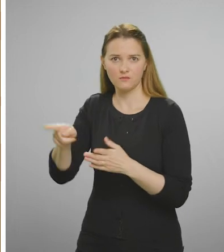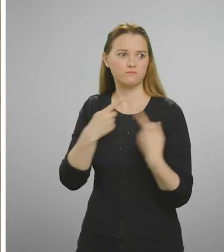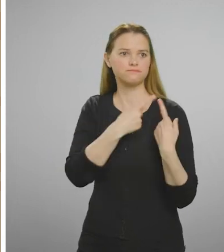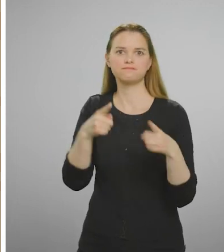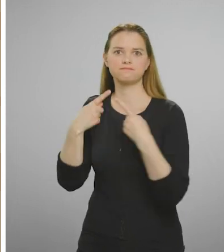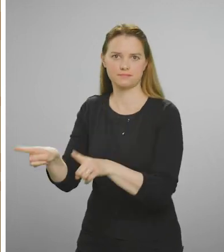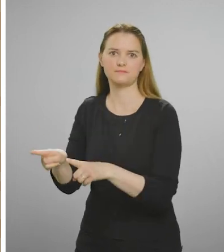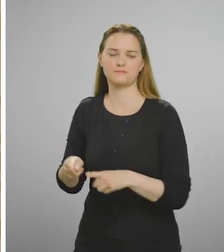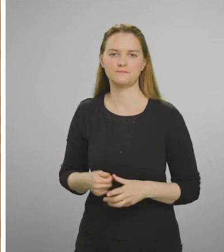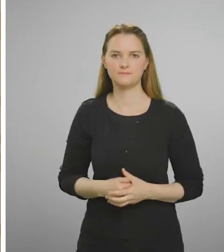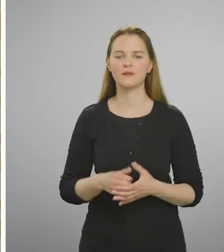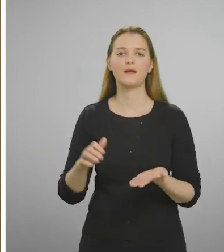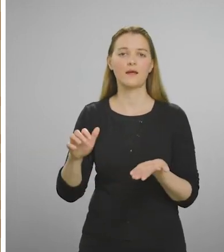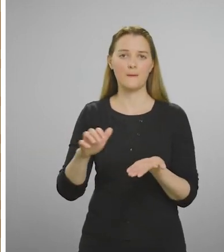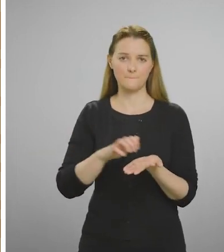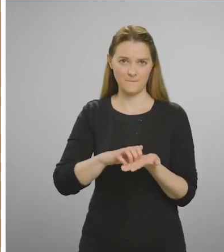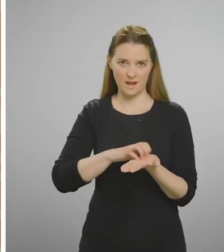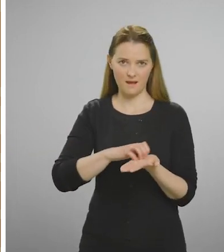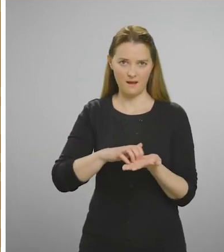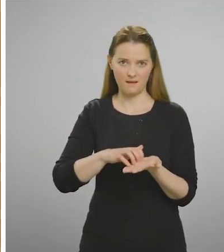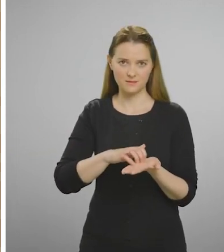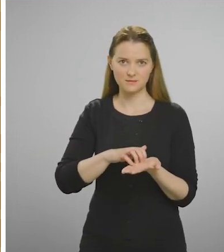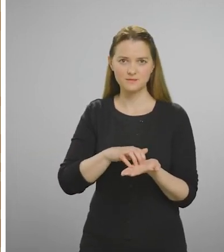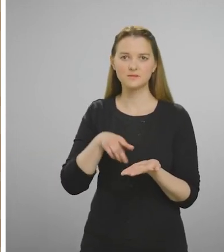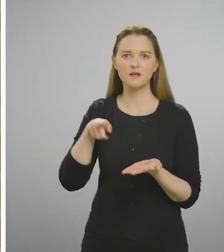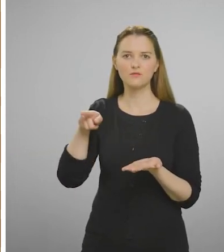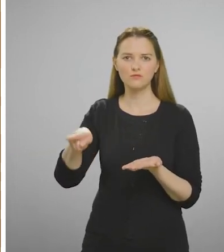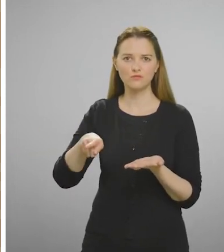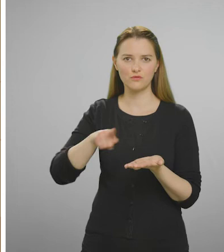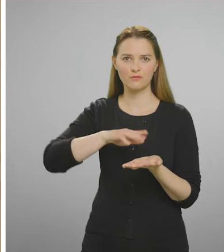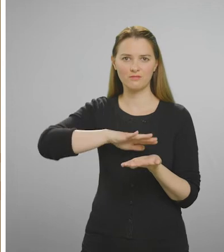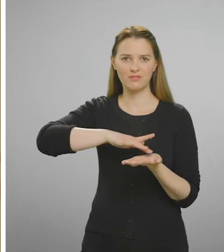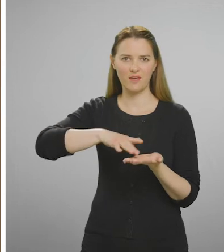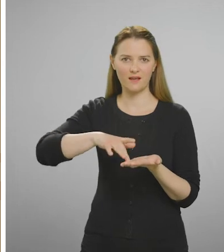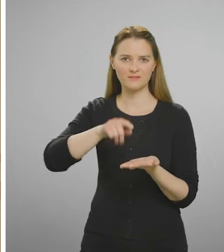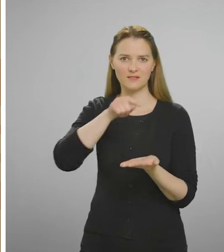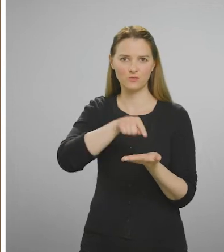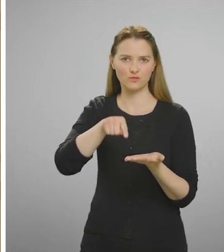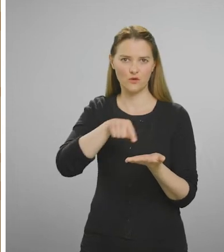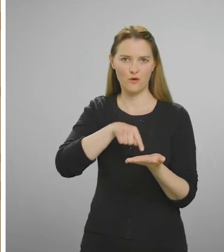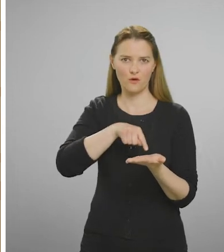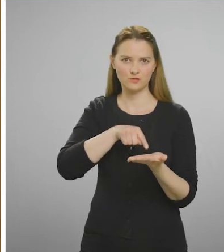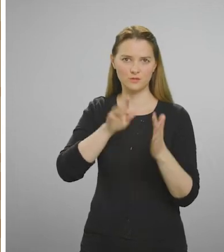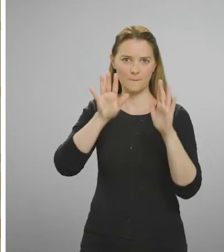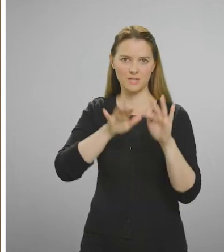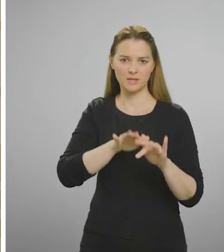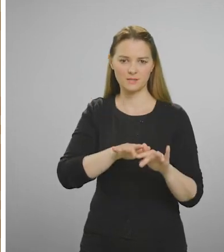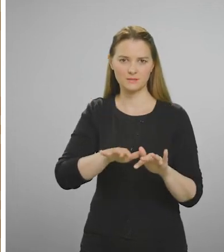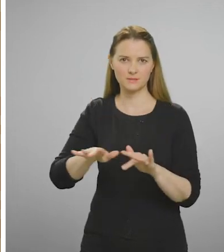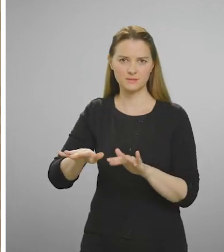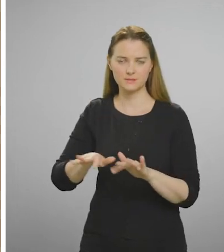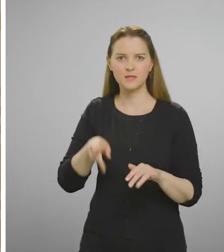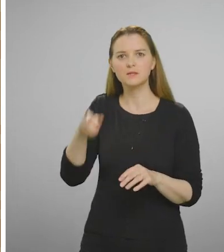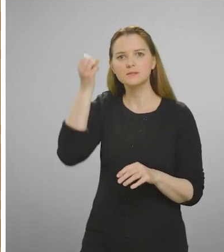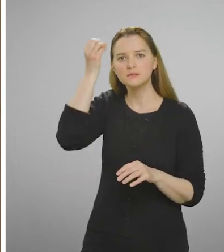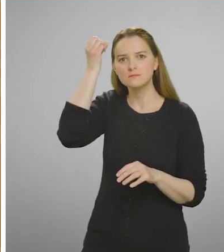od drugih knjižnica. Brajica ili Brajevo pismo je taktilno reljefno točkasto pismo koje se čita